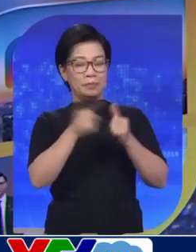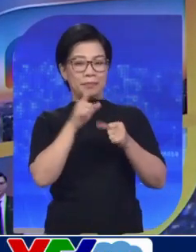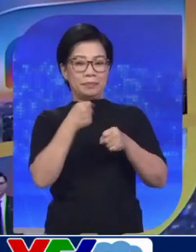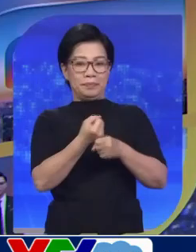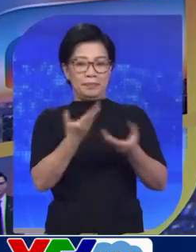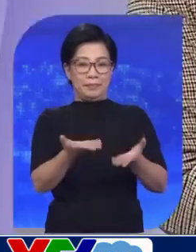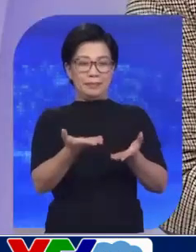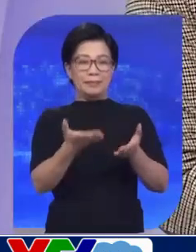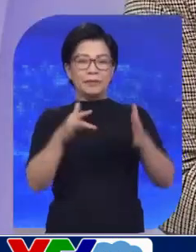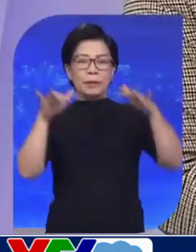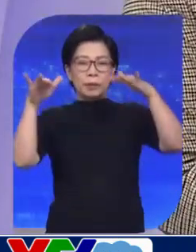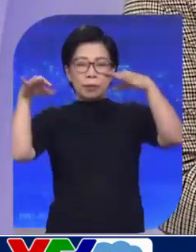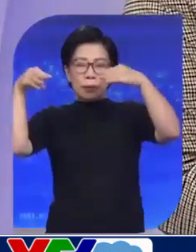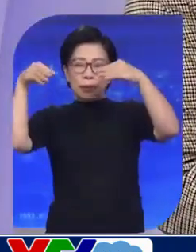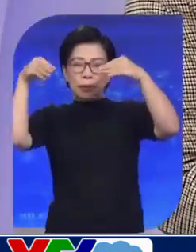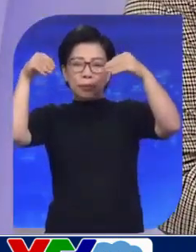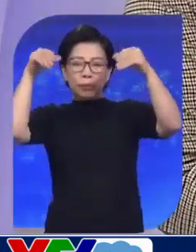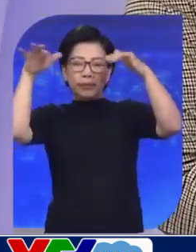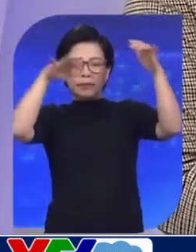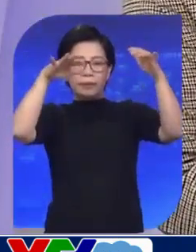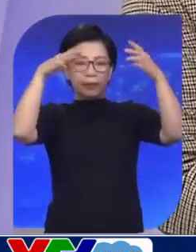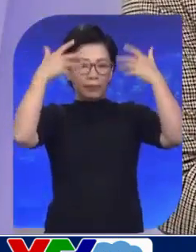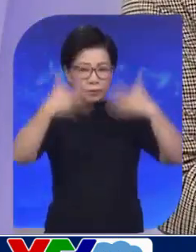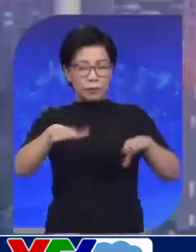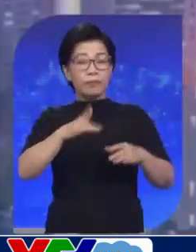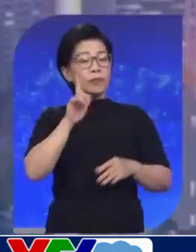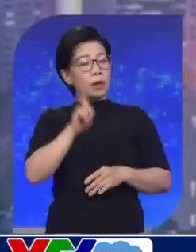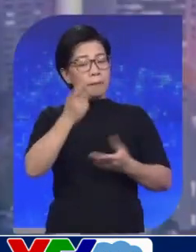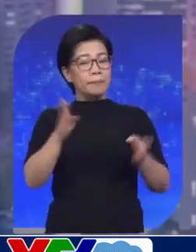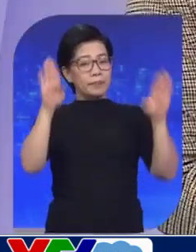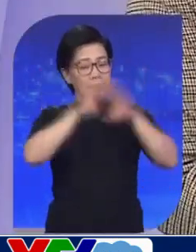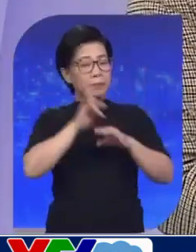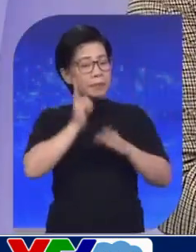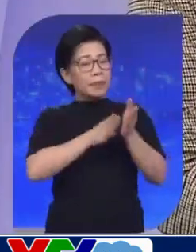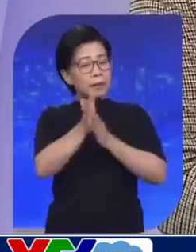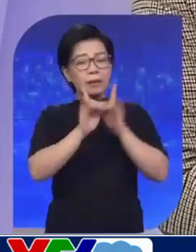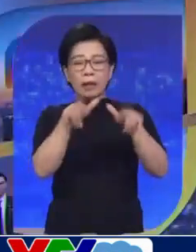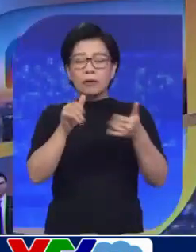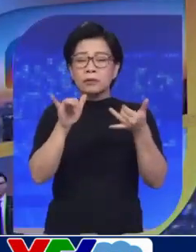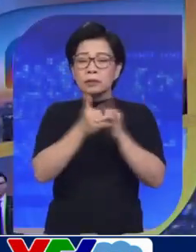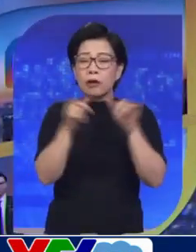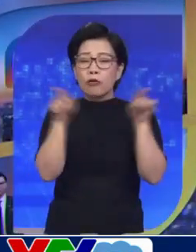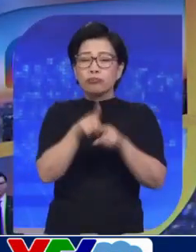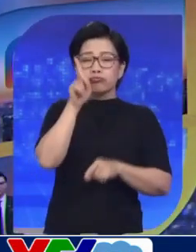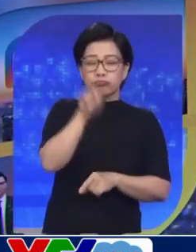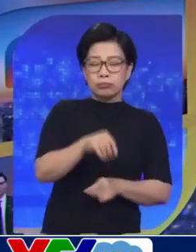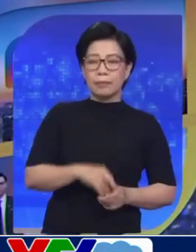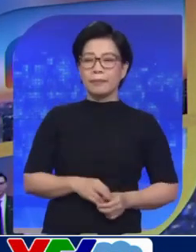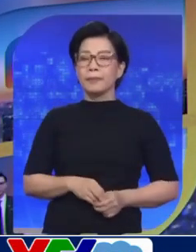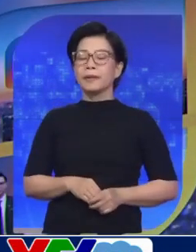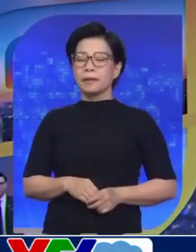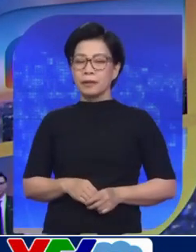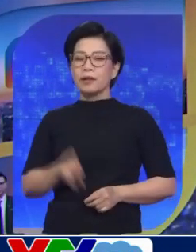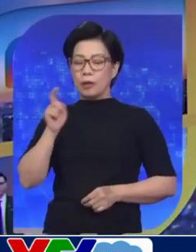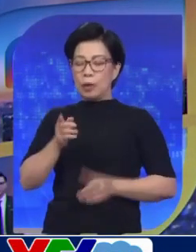hiện sương giá và sương muối ở trên đỉnh Phan Xi Păng rồi. Vậy thì không biết là đêm nay và những ngày tiếp theo thì có xảy ra hiện tượng này hay không ạ? Vâng, thưa anh Hoàng Dương, dự báo rằng là sương muối